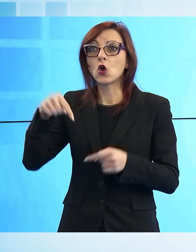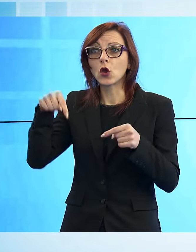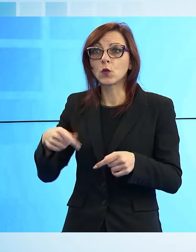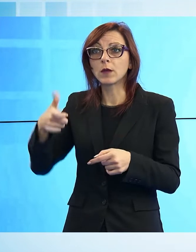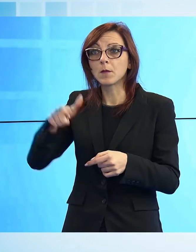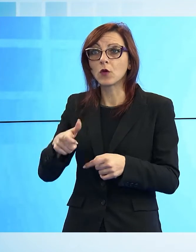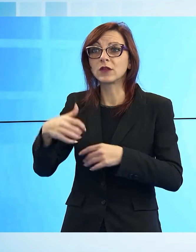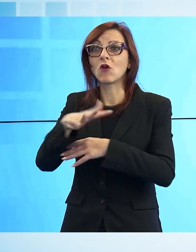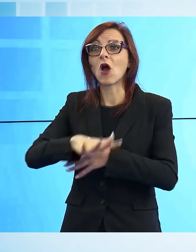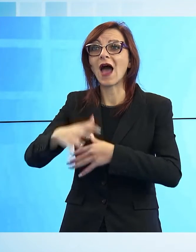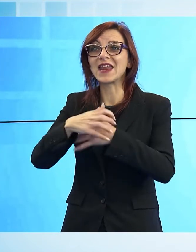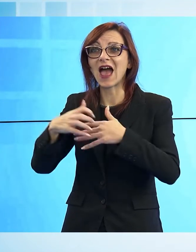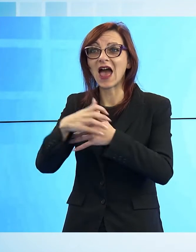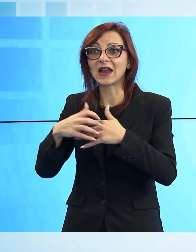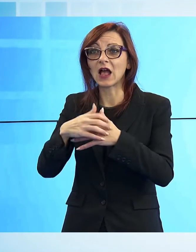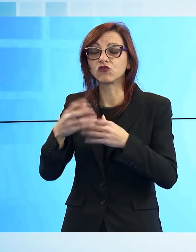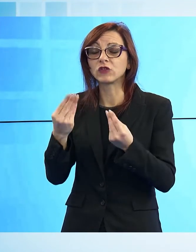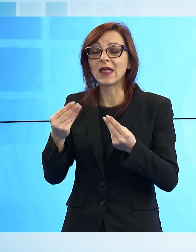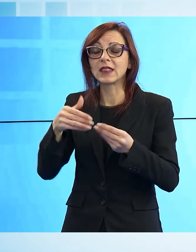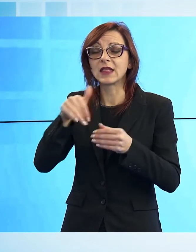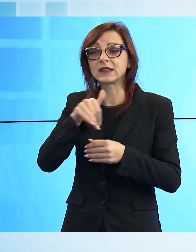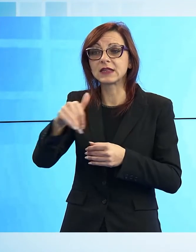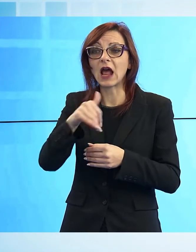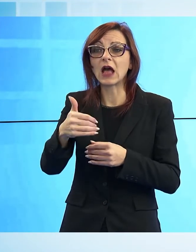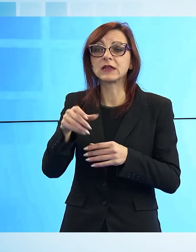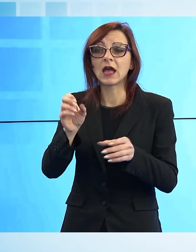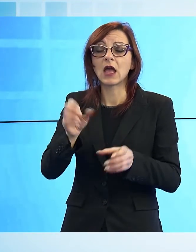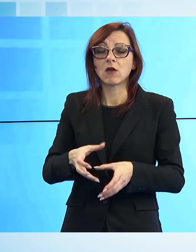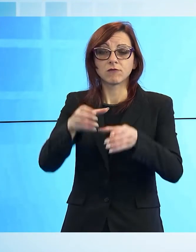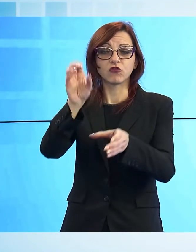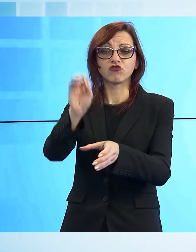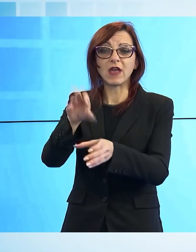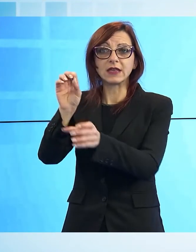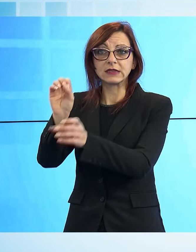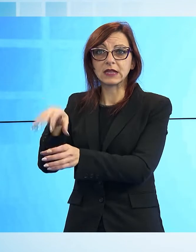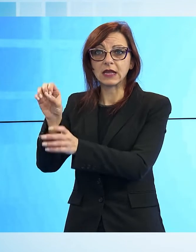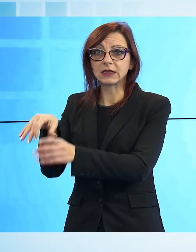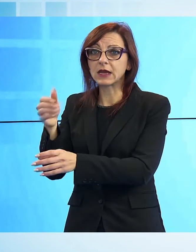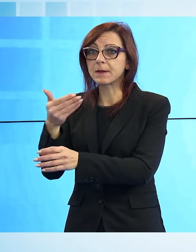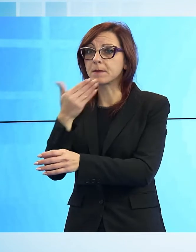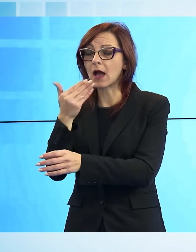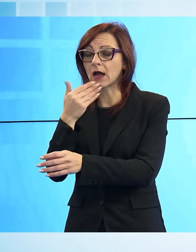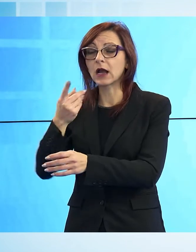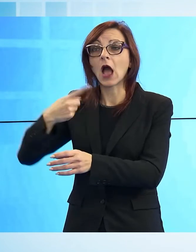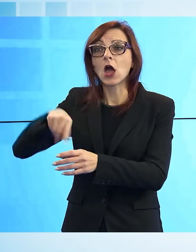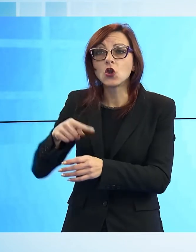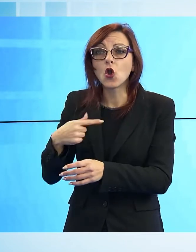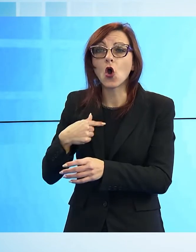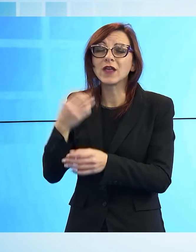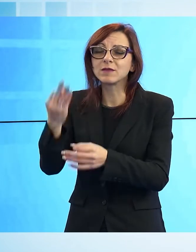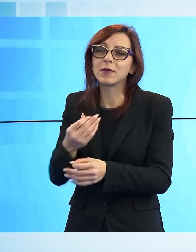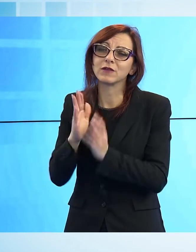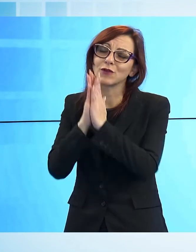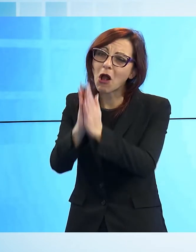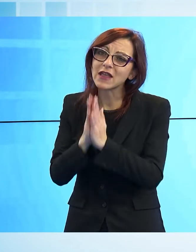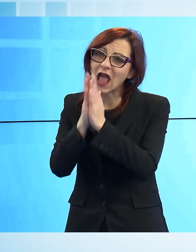dove esistono vie prive di cestini. Noi in questi 4 anni e mezzo di consiglio, spesso nelle raccomandazioni del consiglio comunale, abbiamo